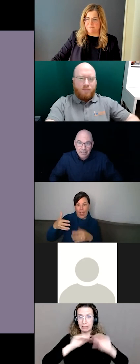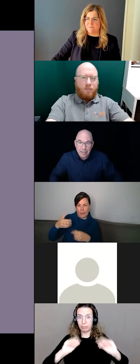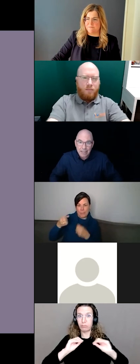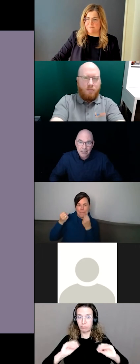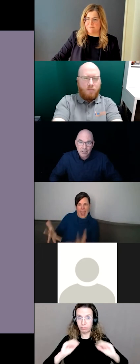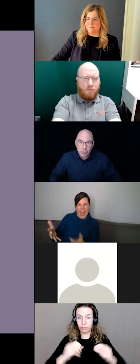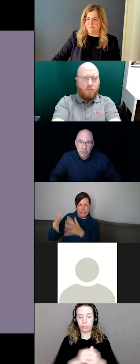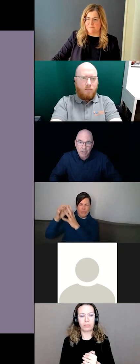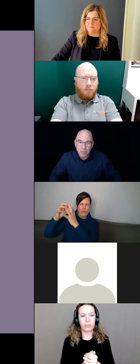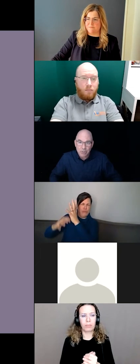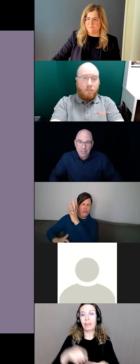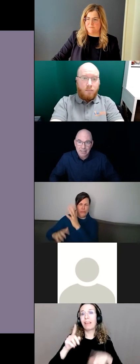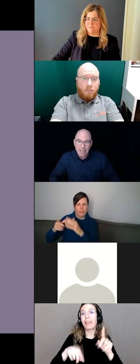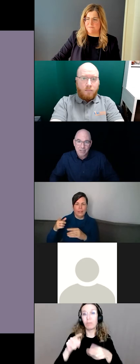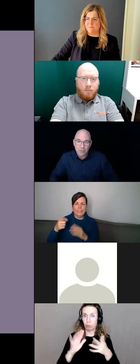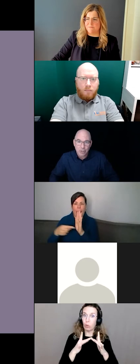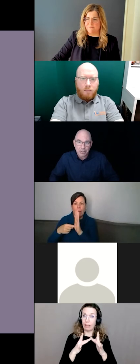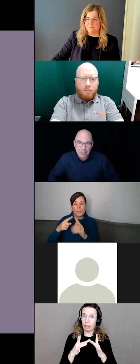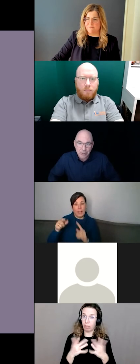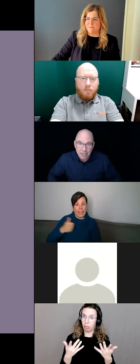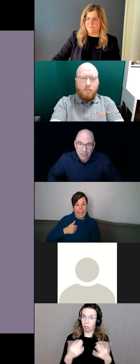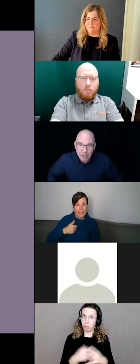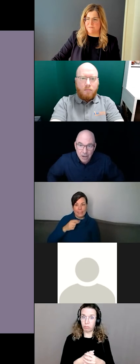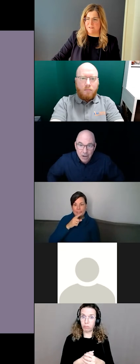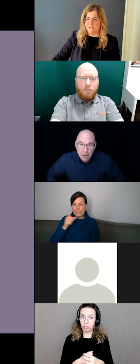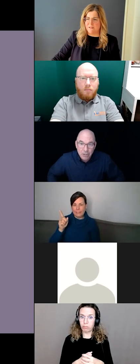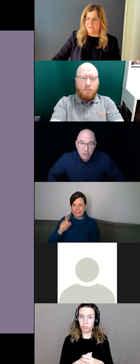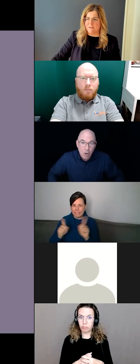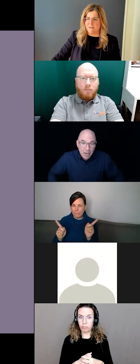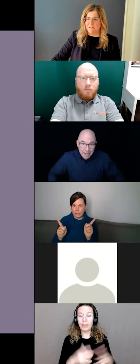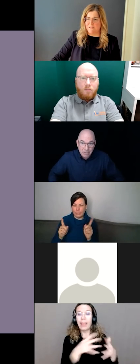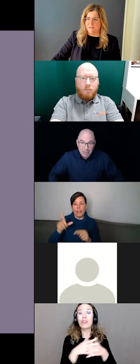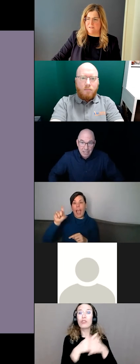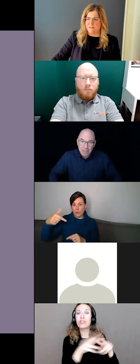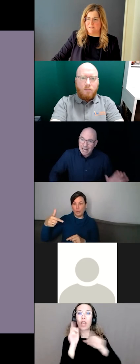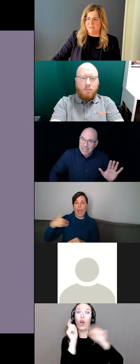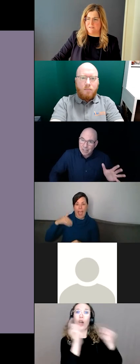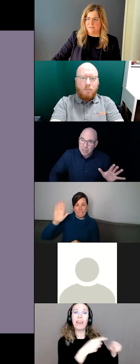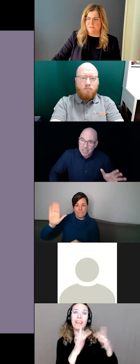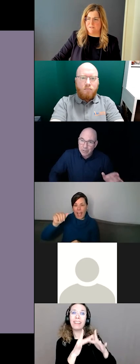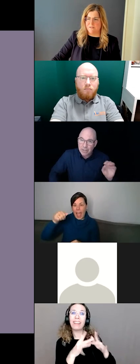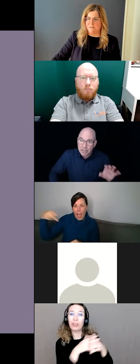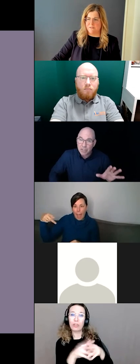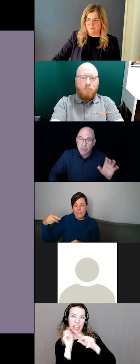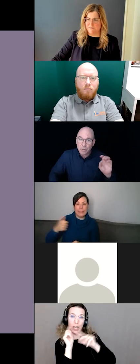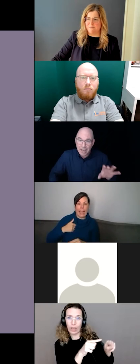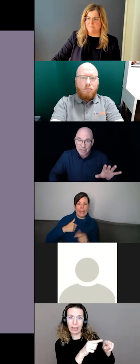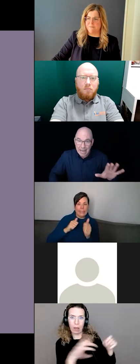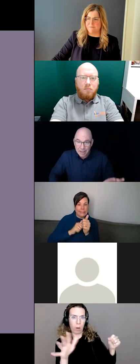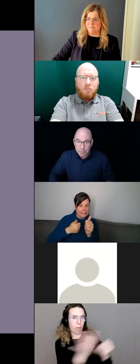Internet. Donc, aux États-Unis, si vous regardez l'Internet, vous voyez toutes sortes de choses qui sont un peu